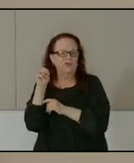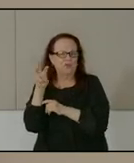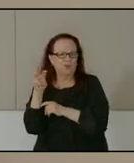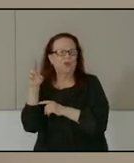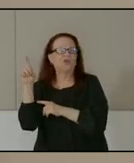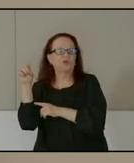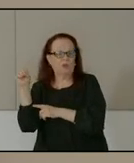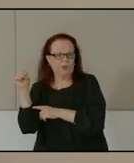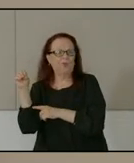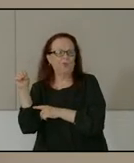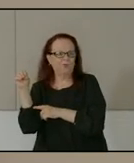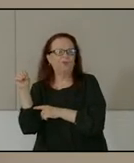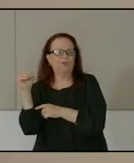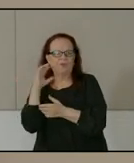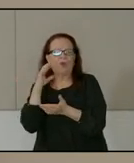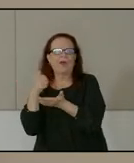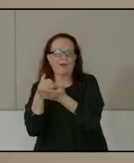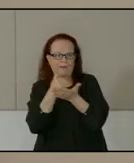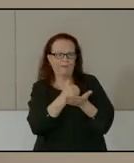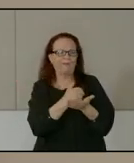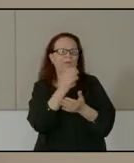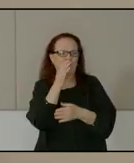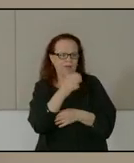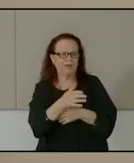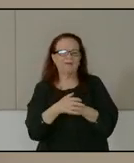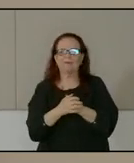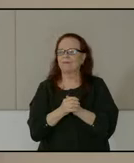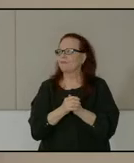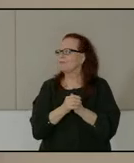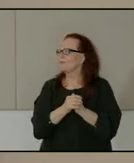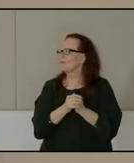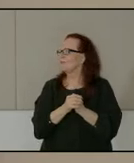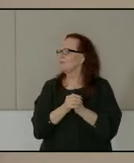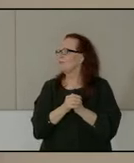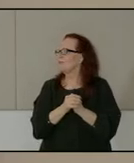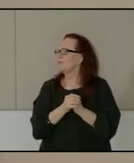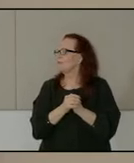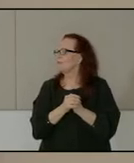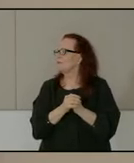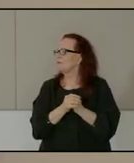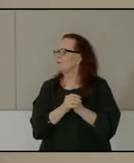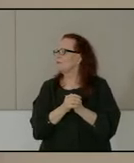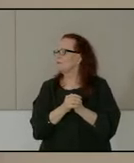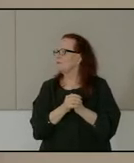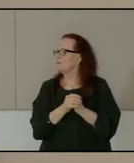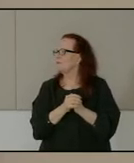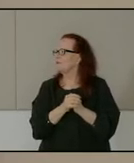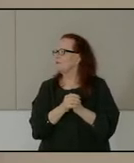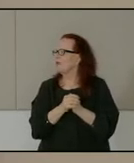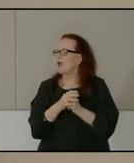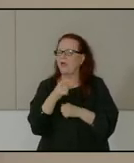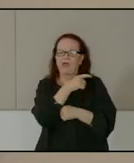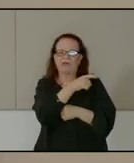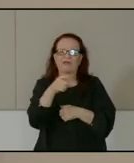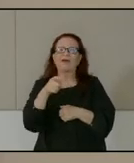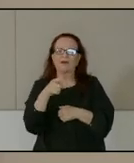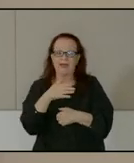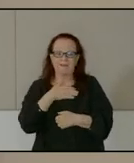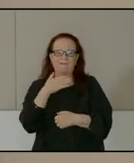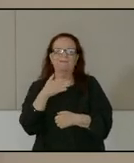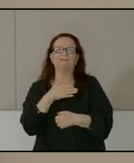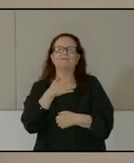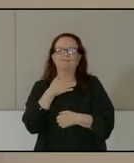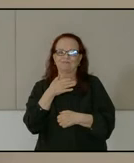of Andrew Doe and all of them have been end up with a very good result. Một lần nữa